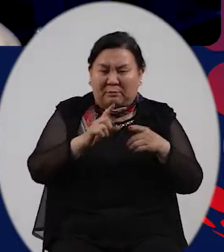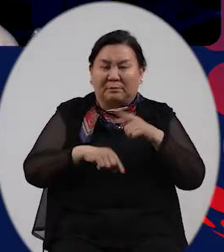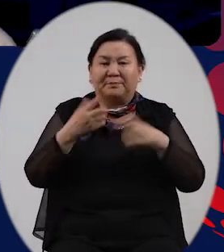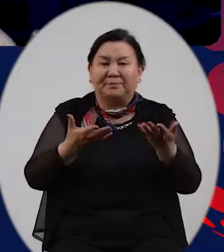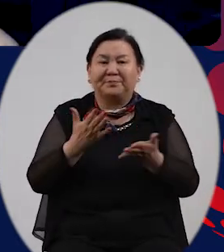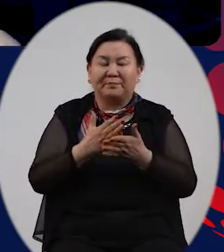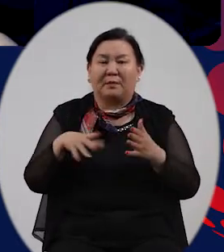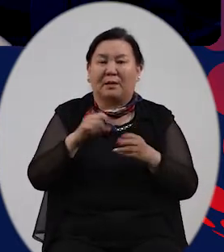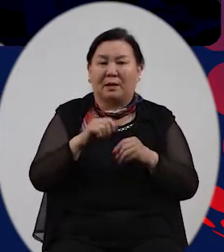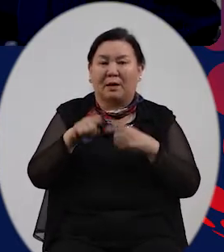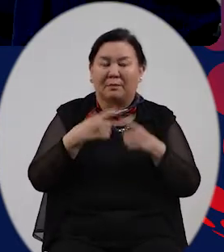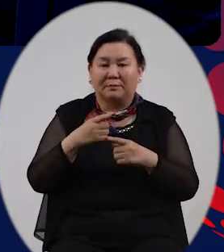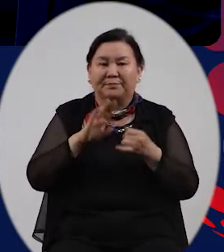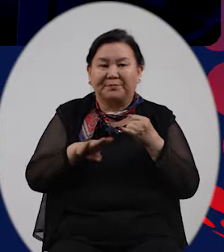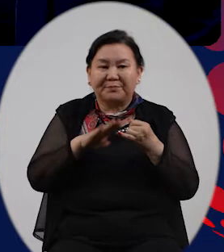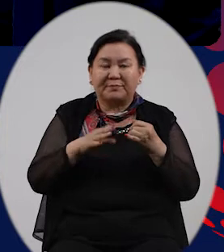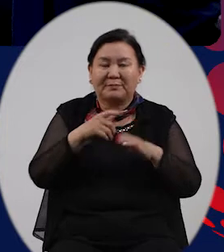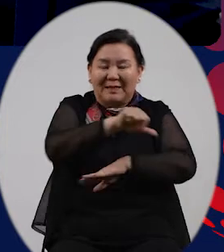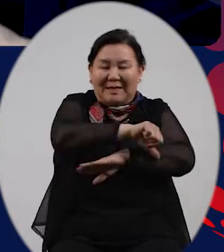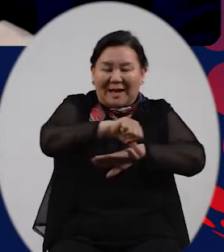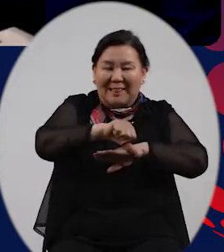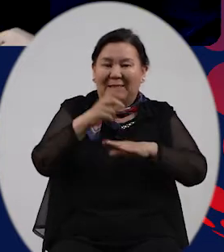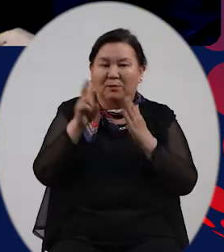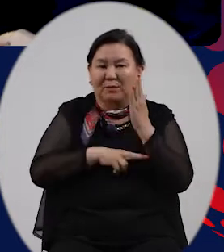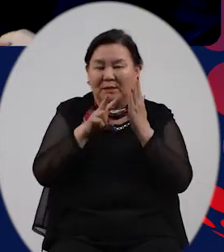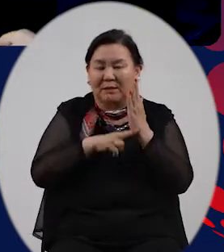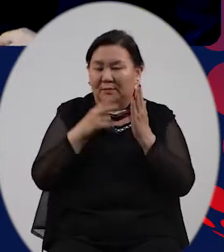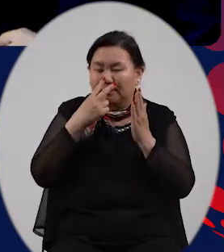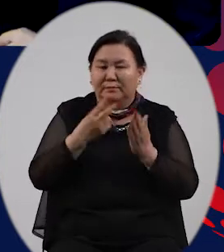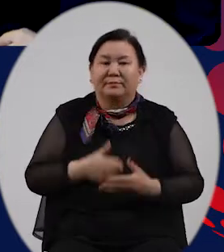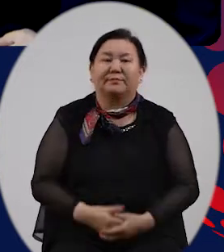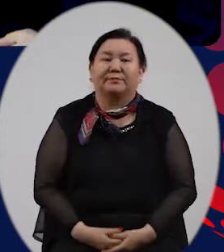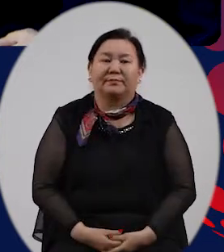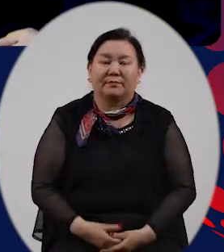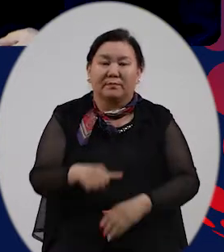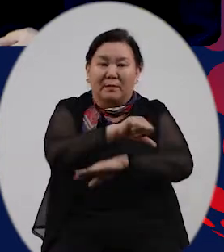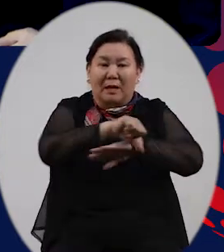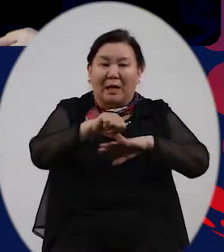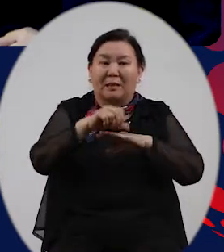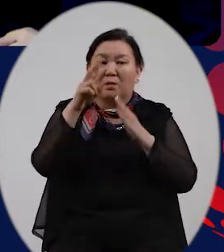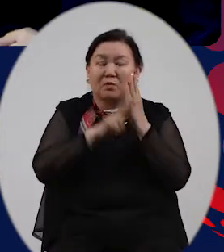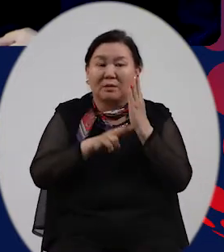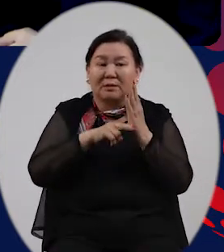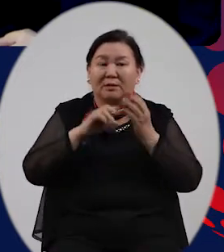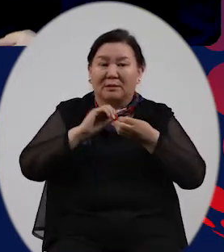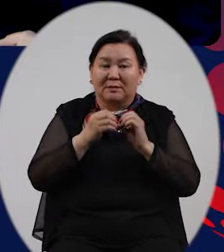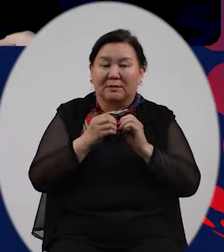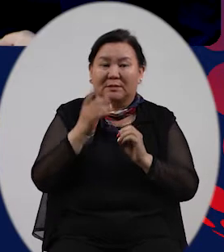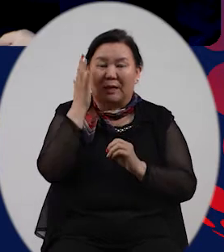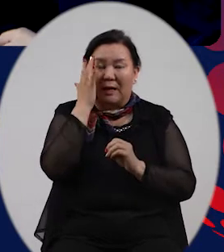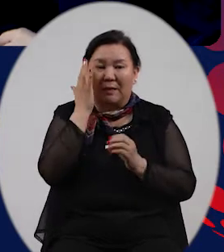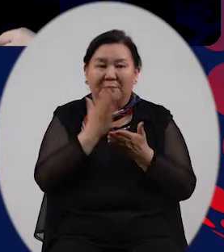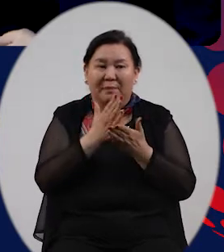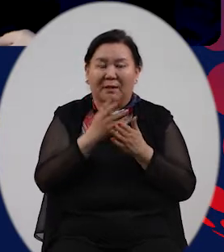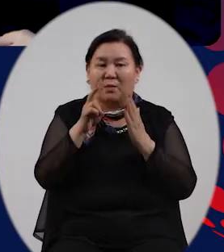ёстой. Ингэснээр хамгийн сүүлд бид нарын гайлын үнэлгээ бол хийгдэх юм аа. За гайлын үнэлгээг бол хийгдэх хэд хэдэн төрлийн арга байж байгаа.